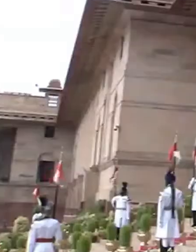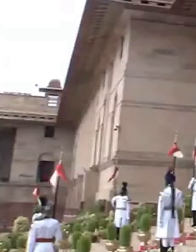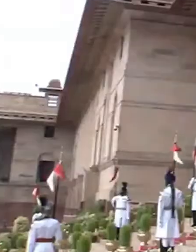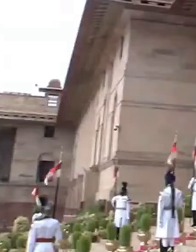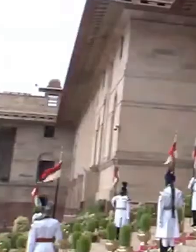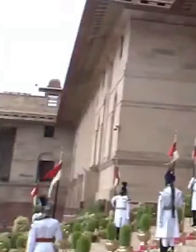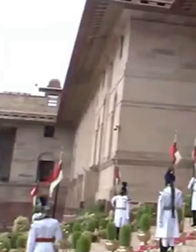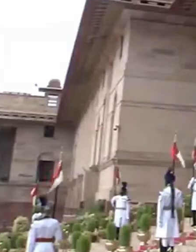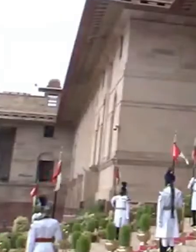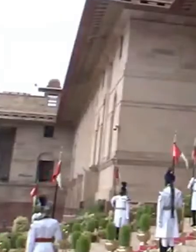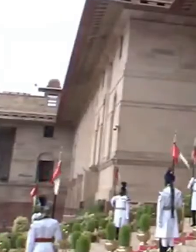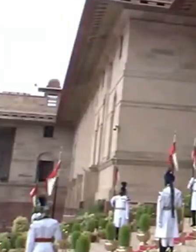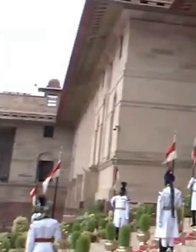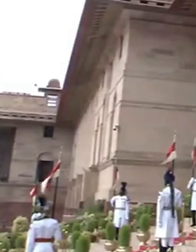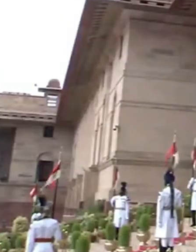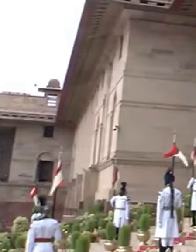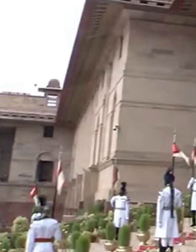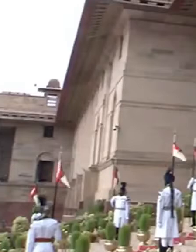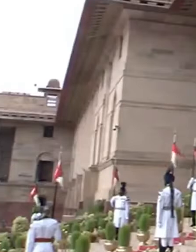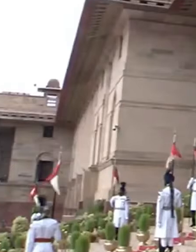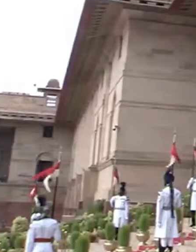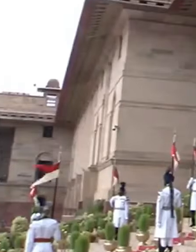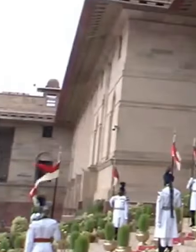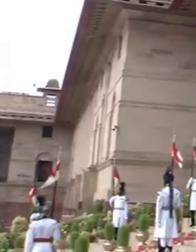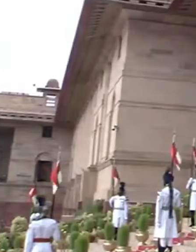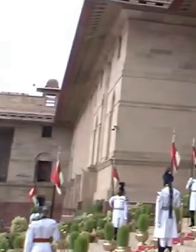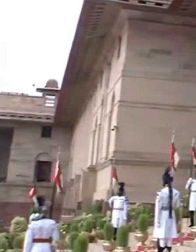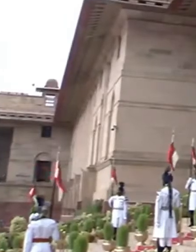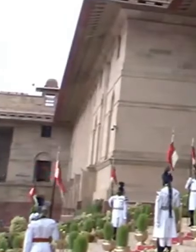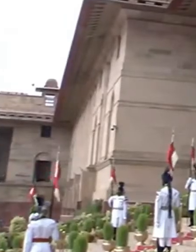राष्ट्रपति भवन का प्रांगण,